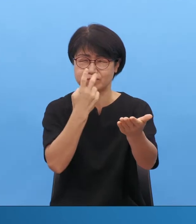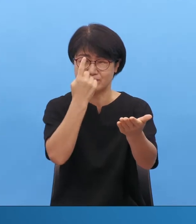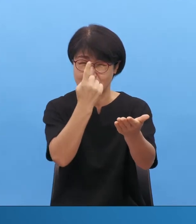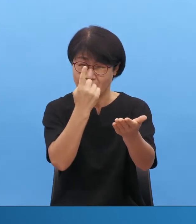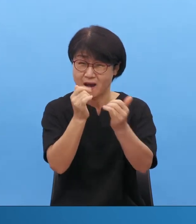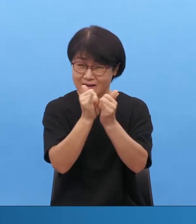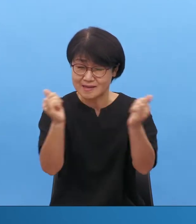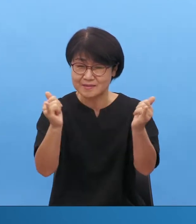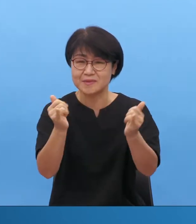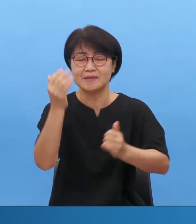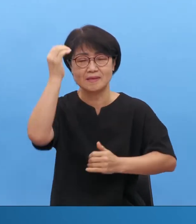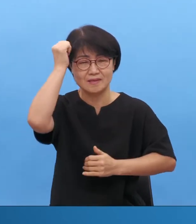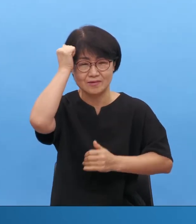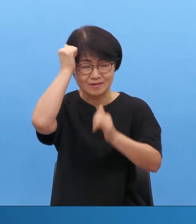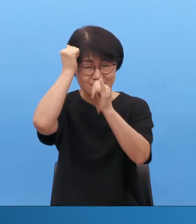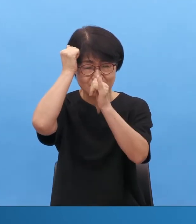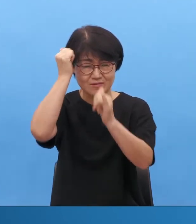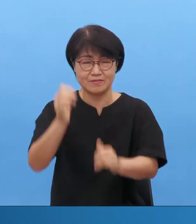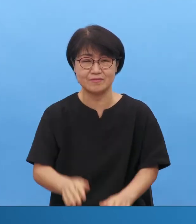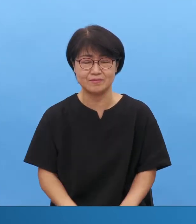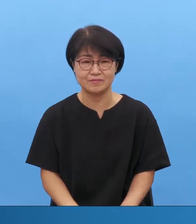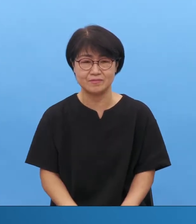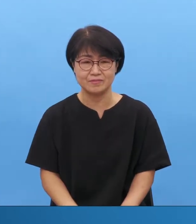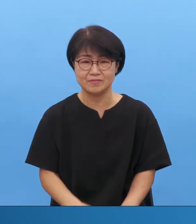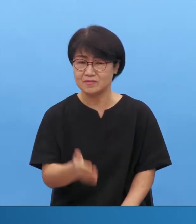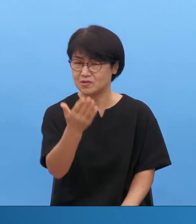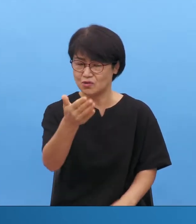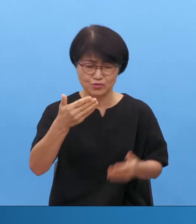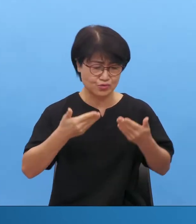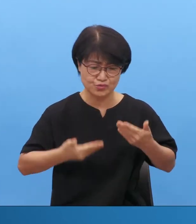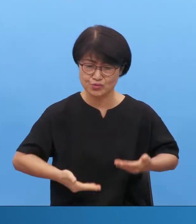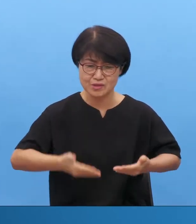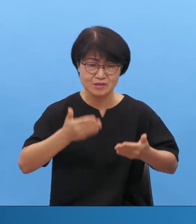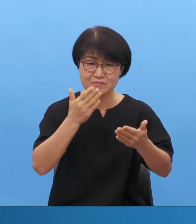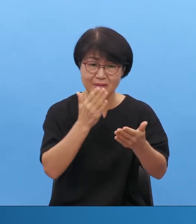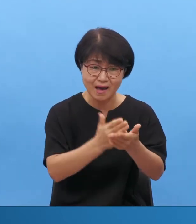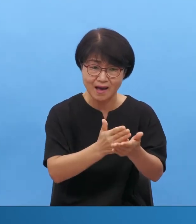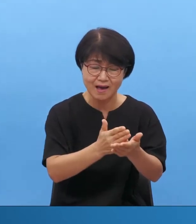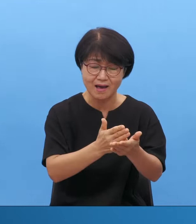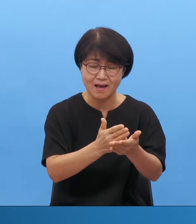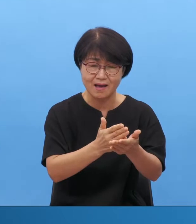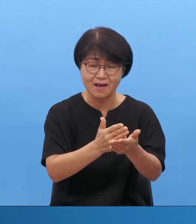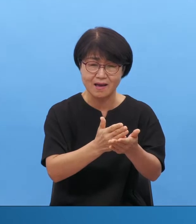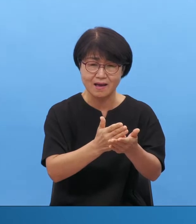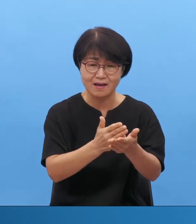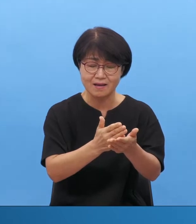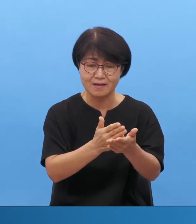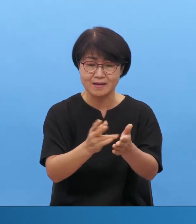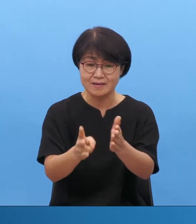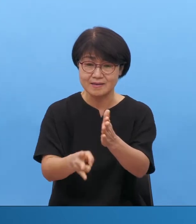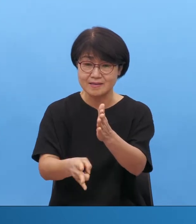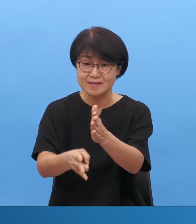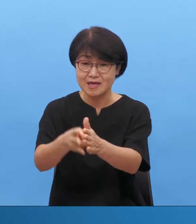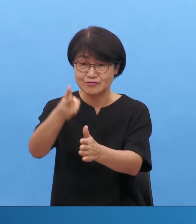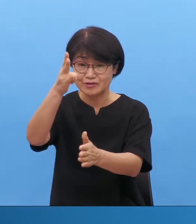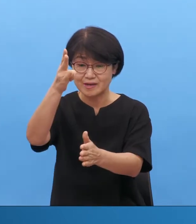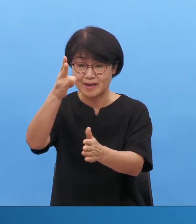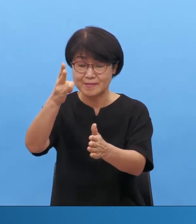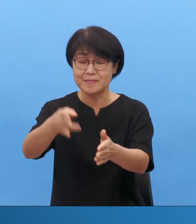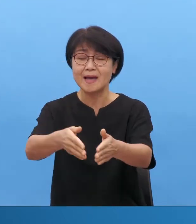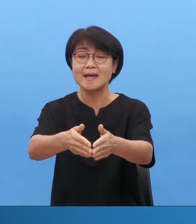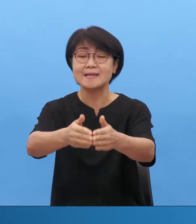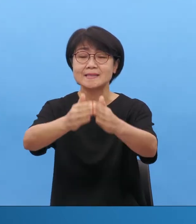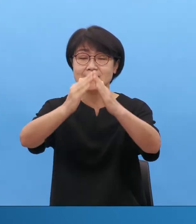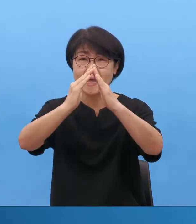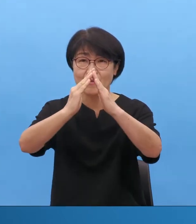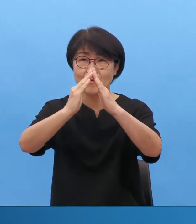또 너희는 쉬지 말며 여호와께서 예루살렘을 세워 예루살렘 세상에서 찬송을 받게